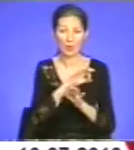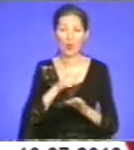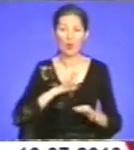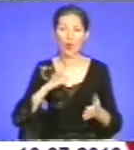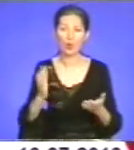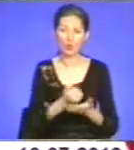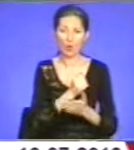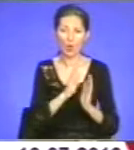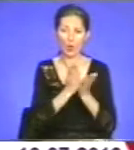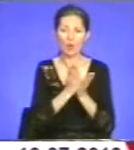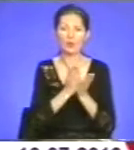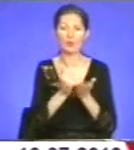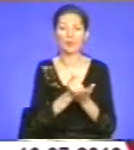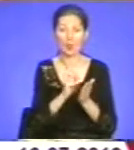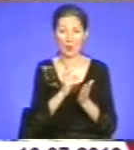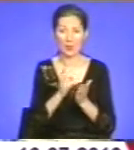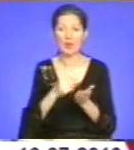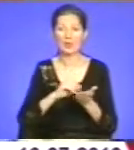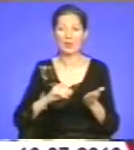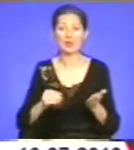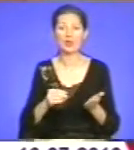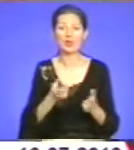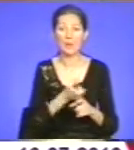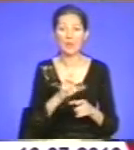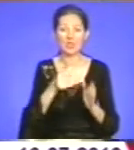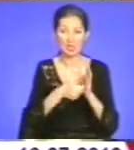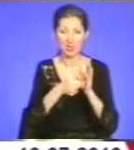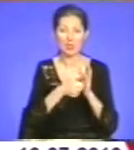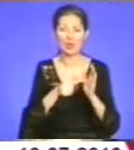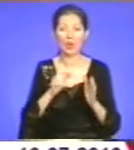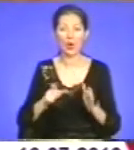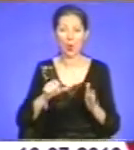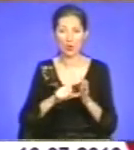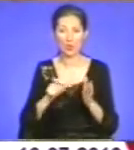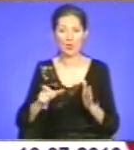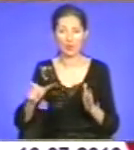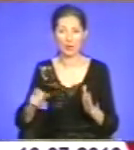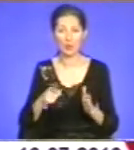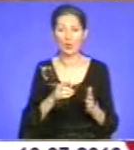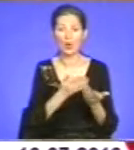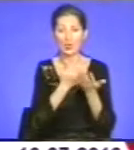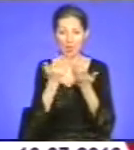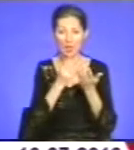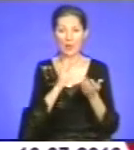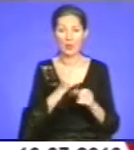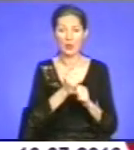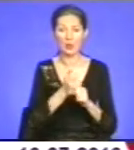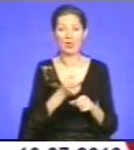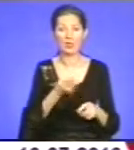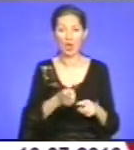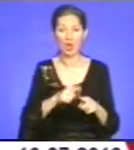У книгозбірню записалося більше 600 нових користувачів, тому читальня працюватиме і цього літа. Ми пропонуємо